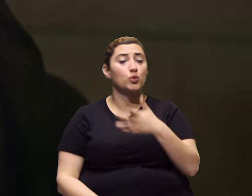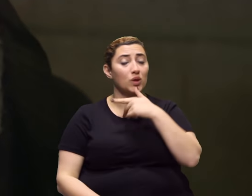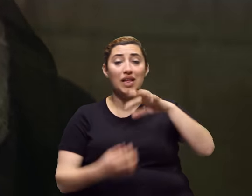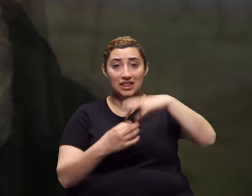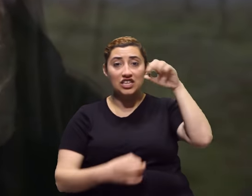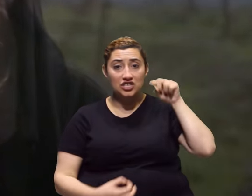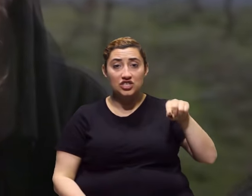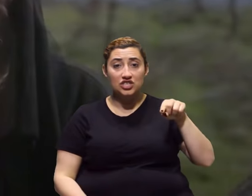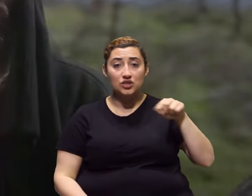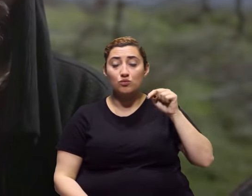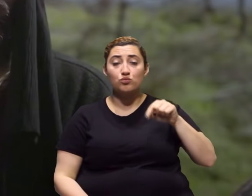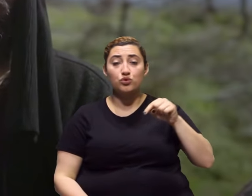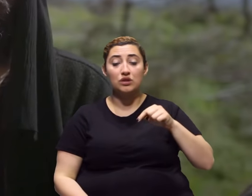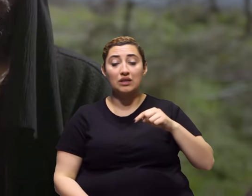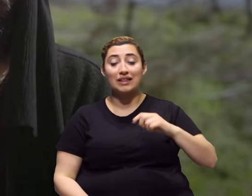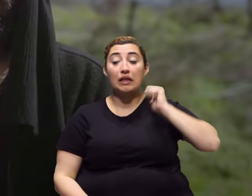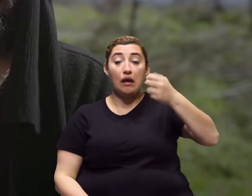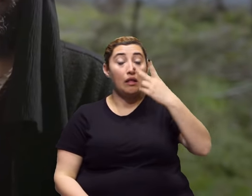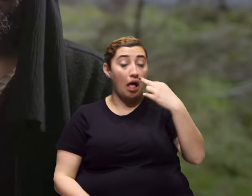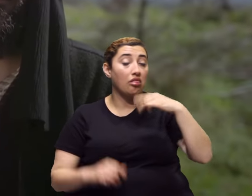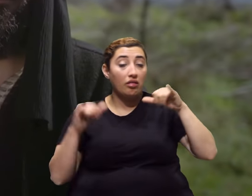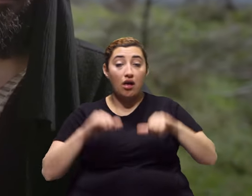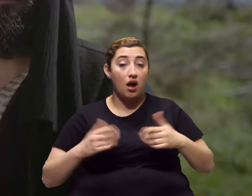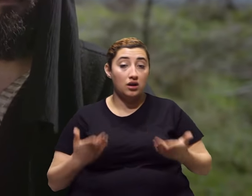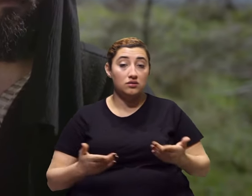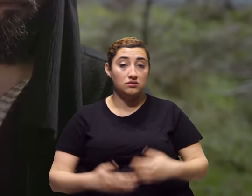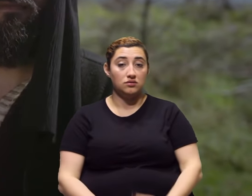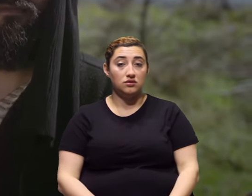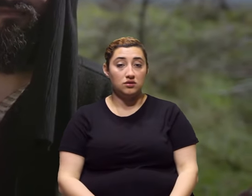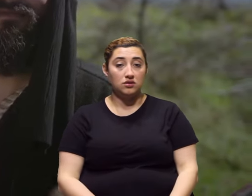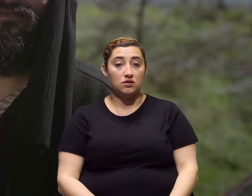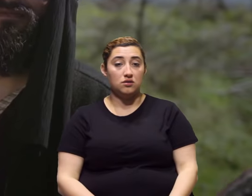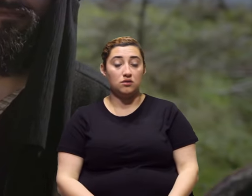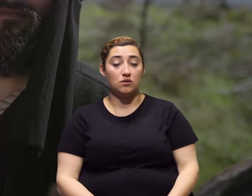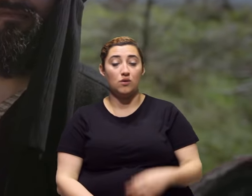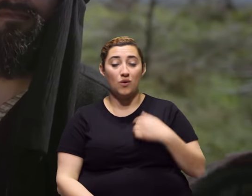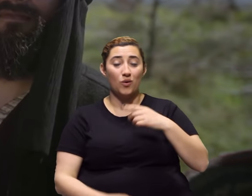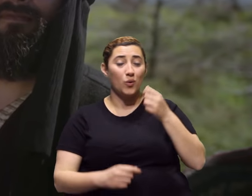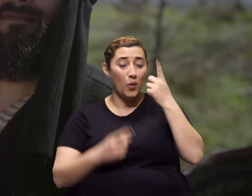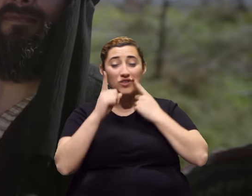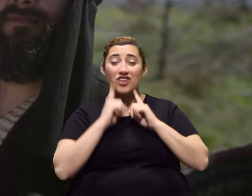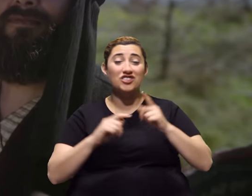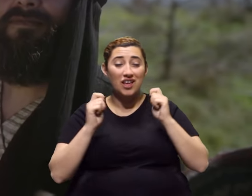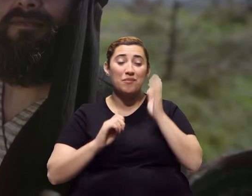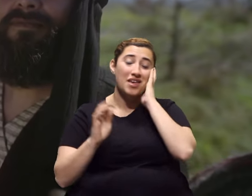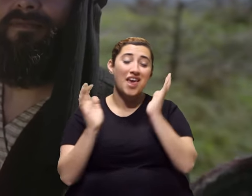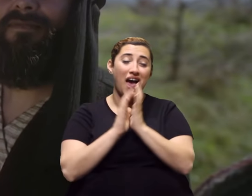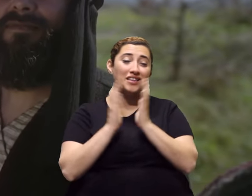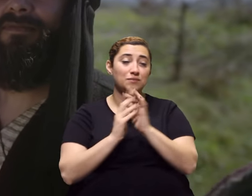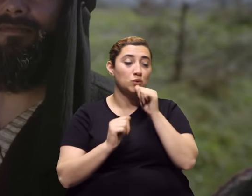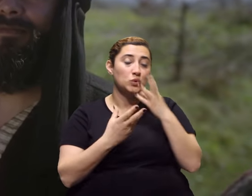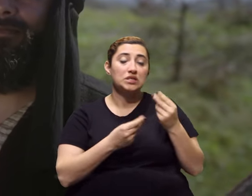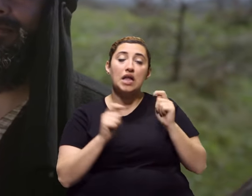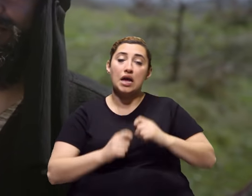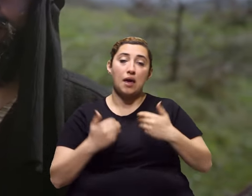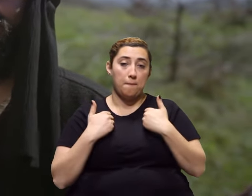kişi bunda yarın ağlayan da revan döküp gözyaşını yastığımı yaş eyleyem.